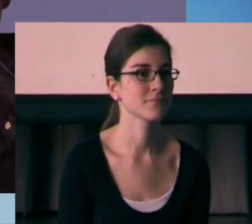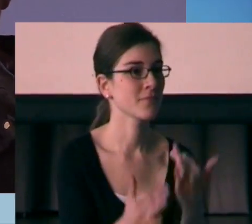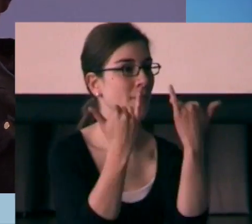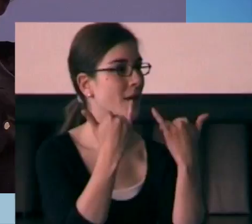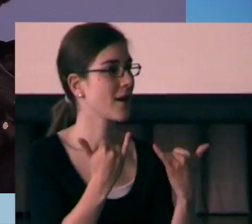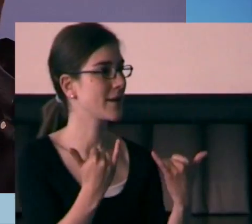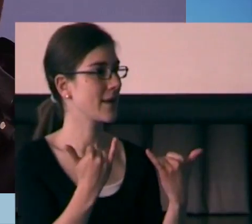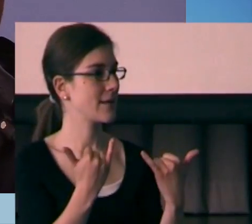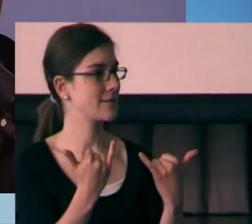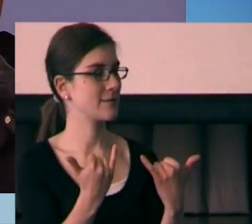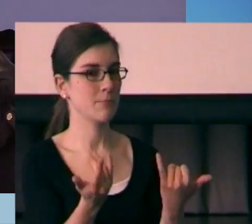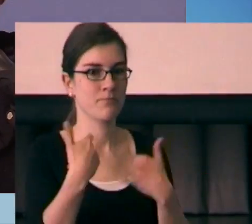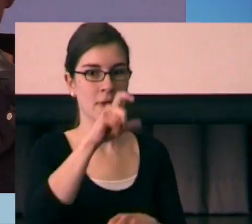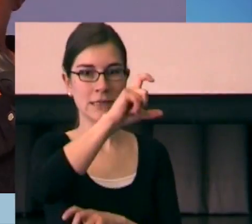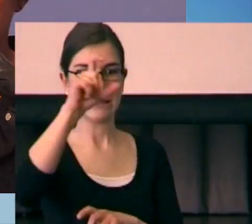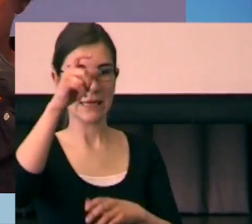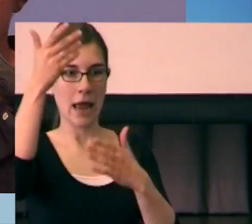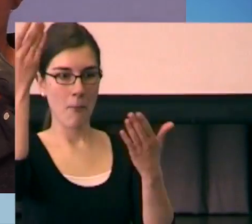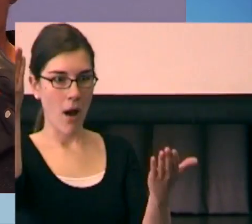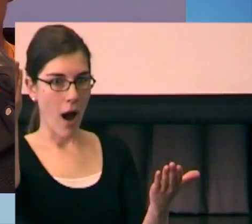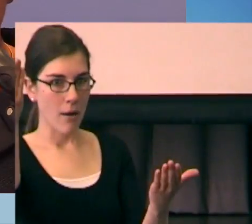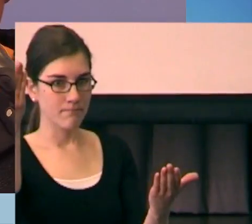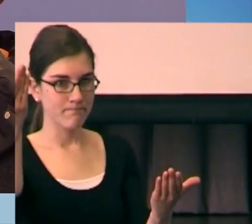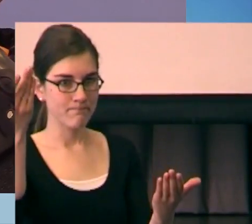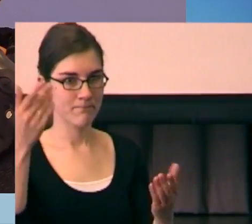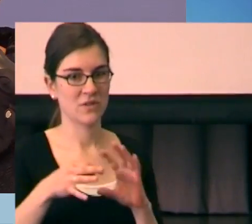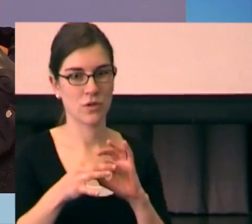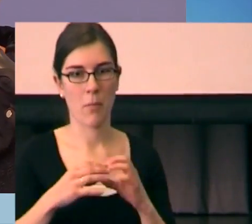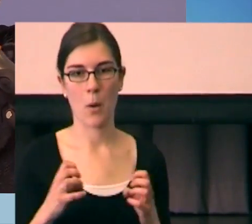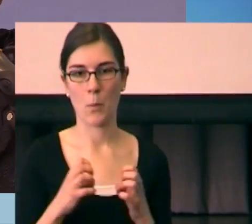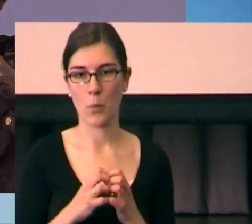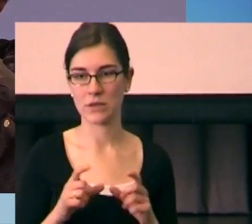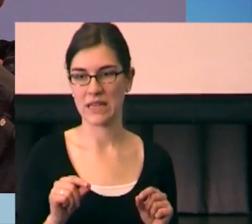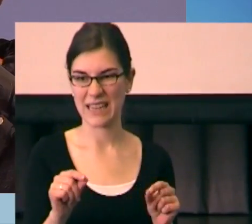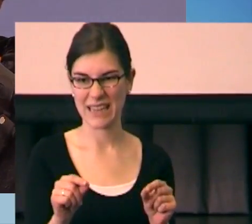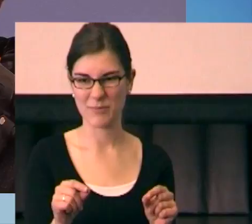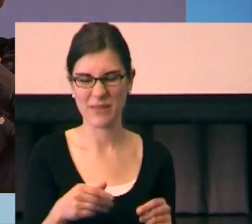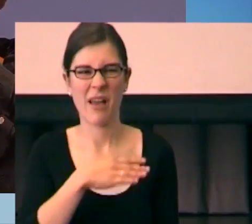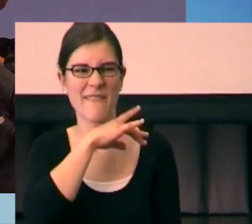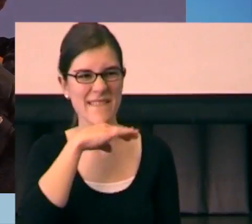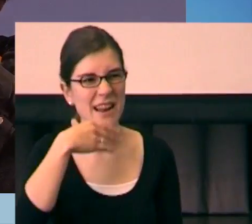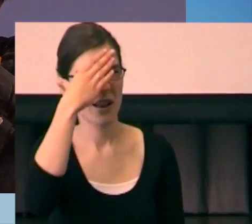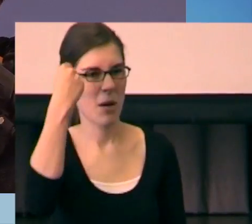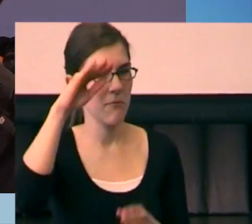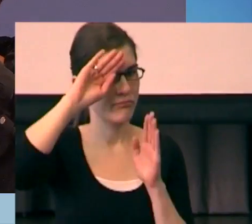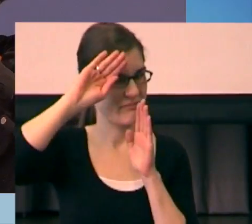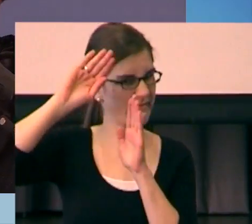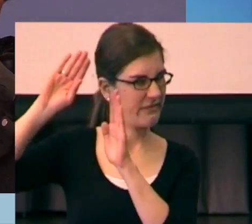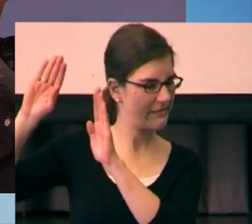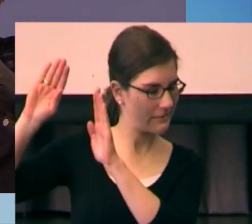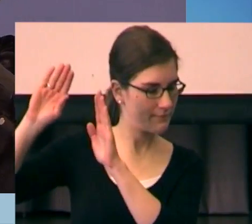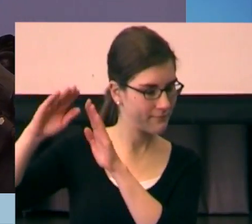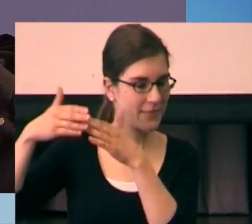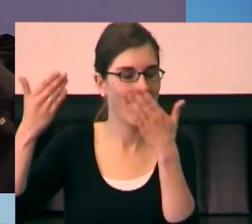unserem heutigen Thema. Es geht ja um den Prostatakrebs, die verdrängte Männerkrankheit, was Männer